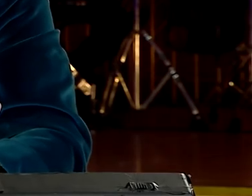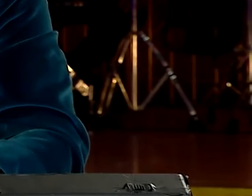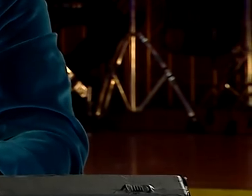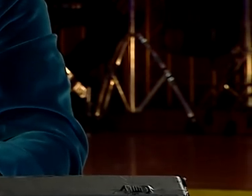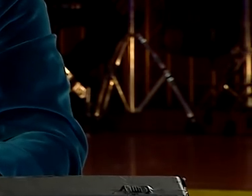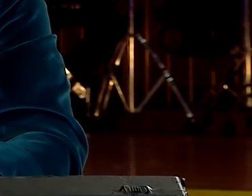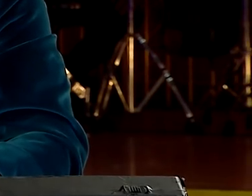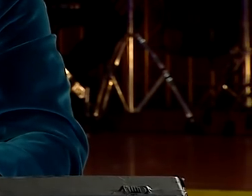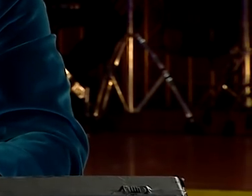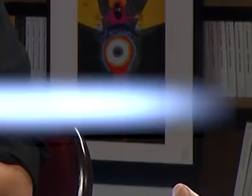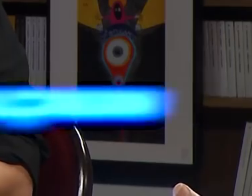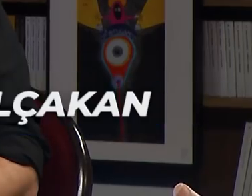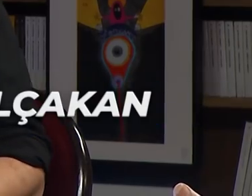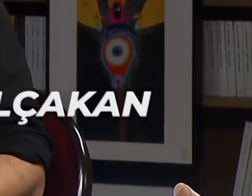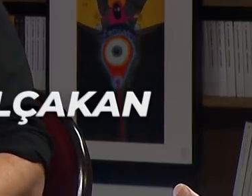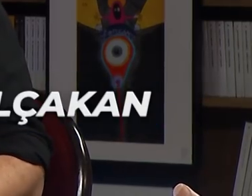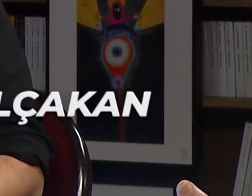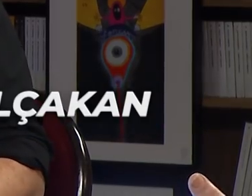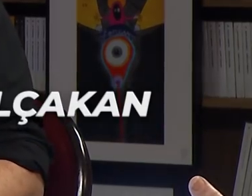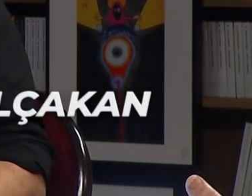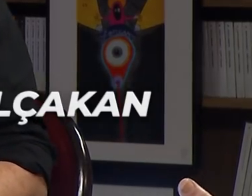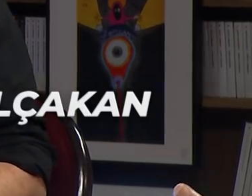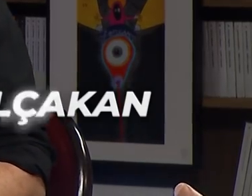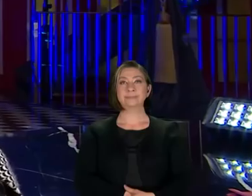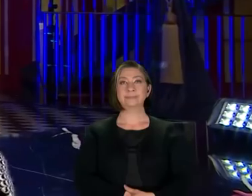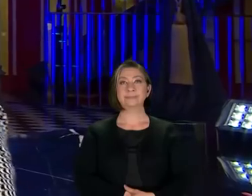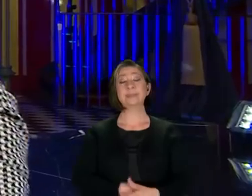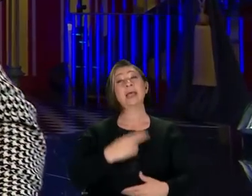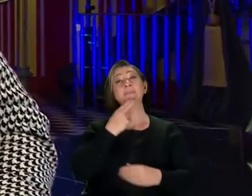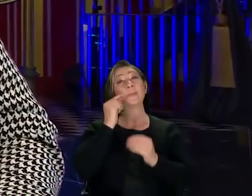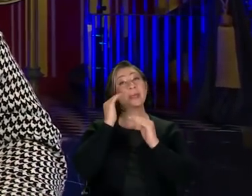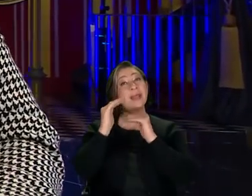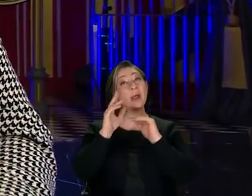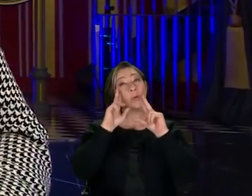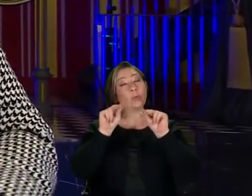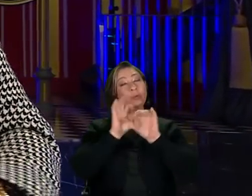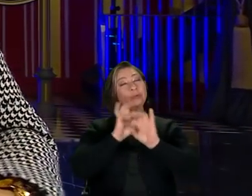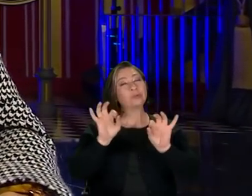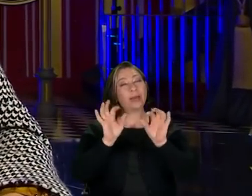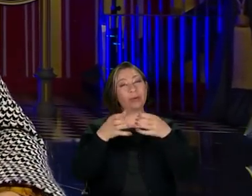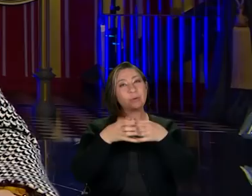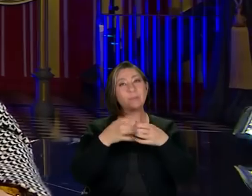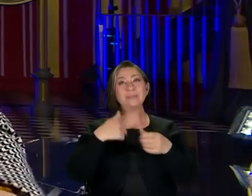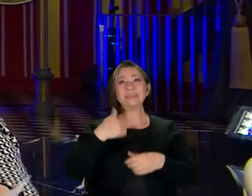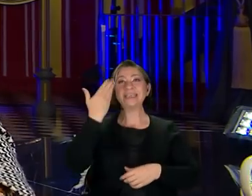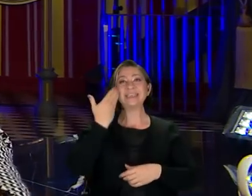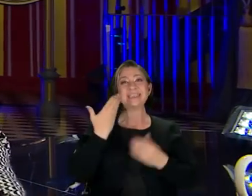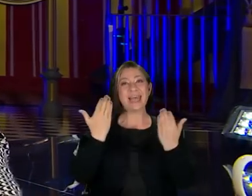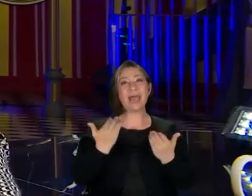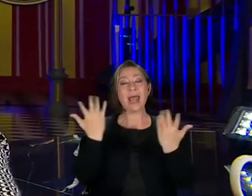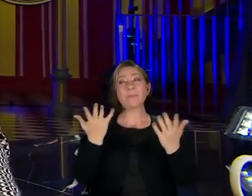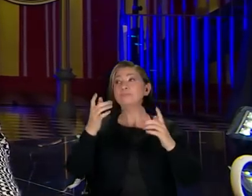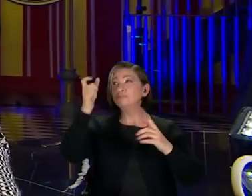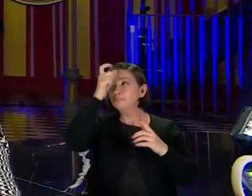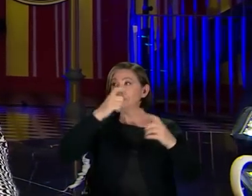yapıyorsunuz? Bu kadar duygulu musunuz ya? Celil Nalçakan. Hanımlar beyler, Uykusuzlar Kulübü'nde bizi izleyenler hem